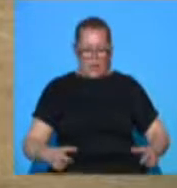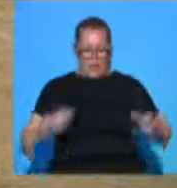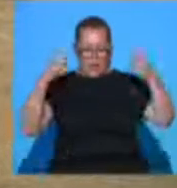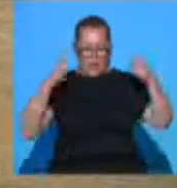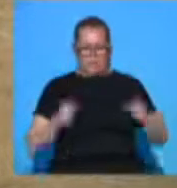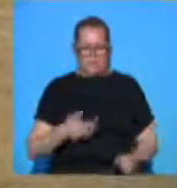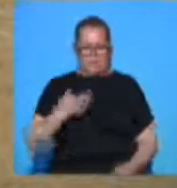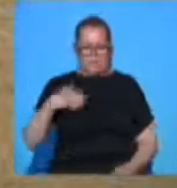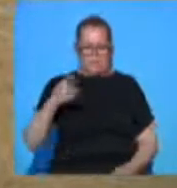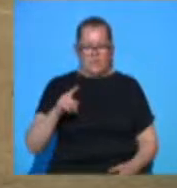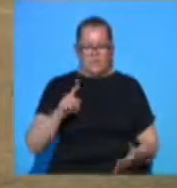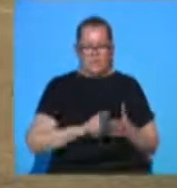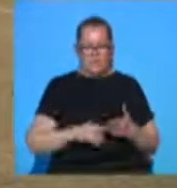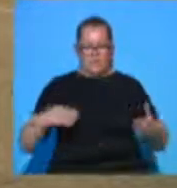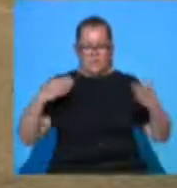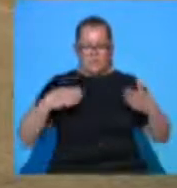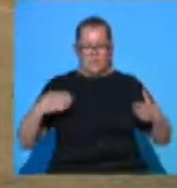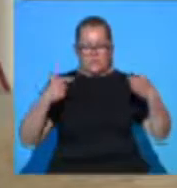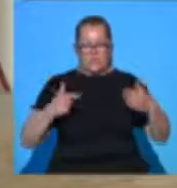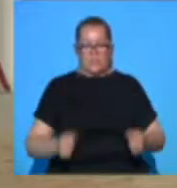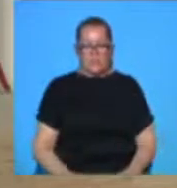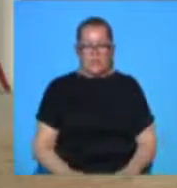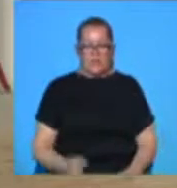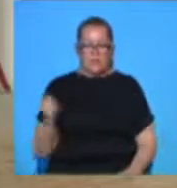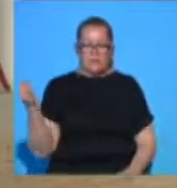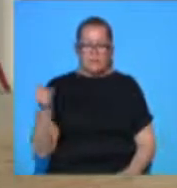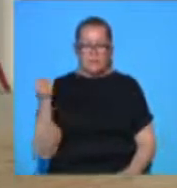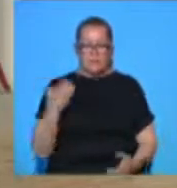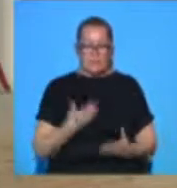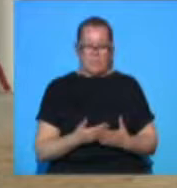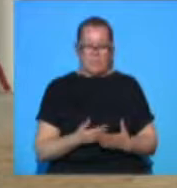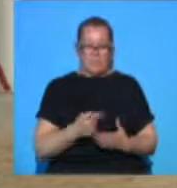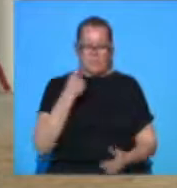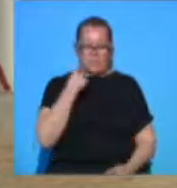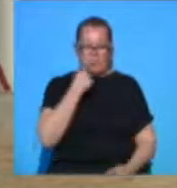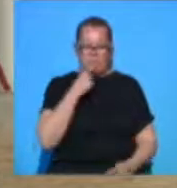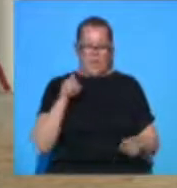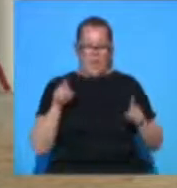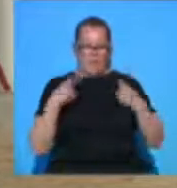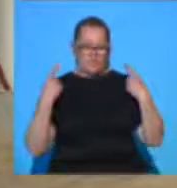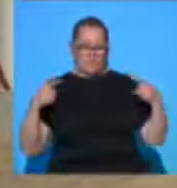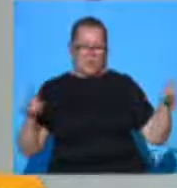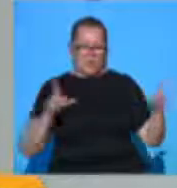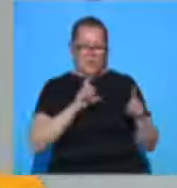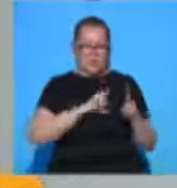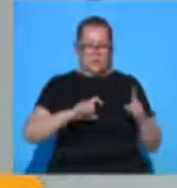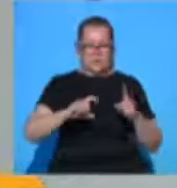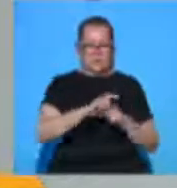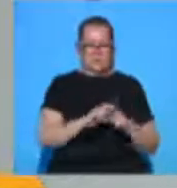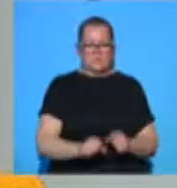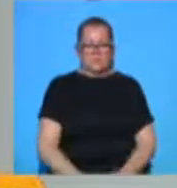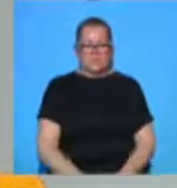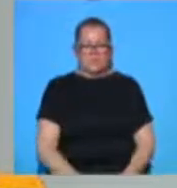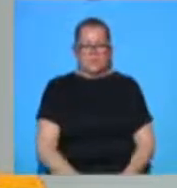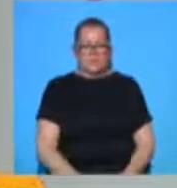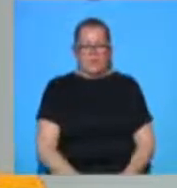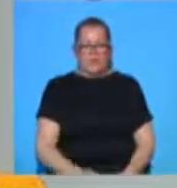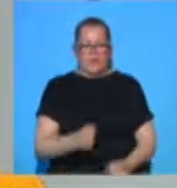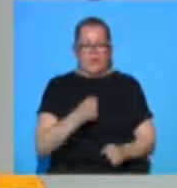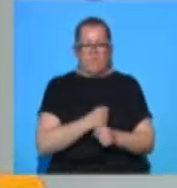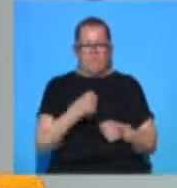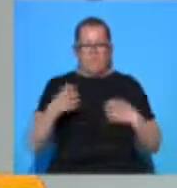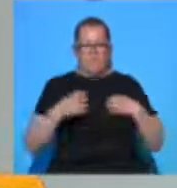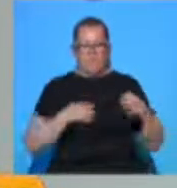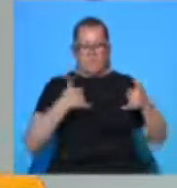în anul 1907 și în istoria căreia intră pentru prima dată și evenimentele culturale. Am ocazia să fac un